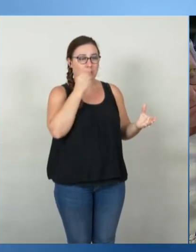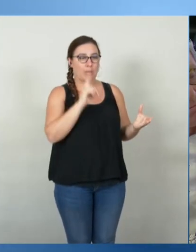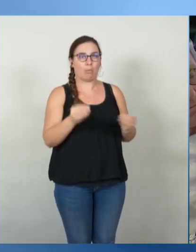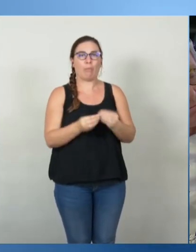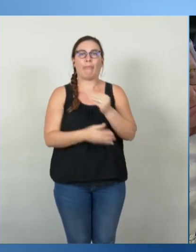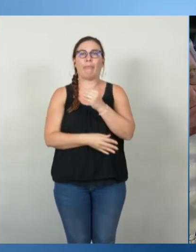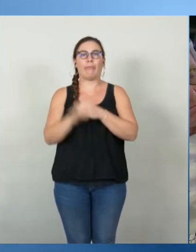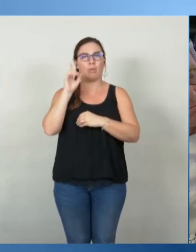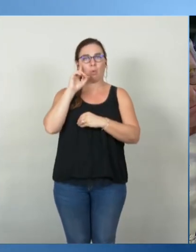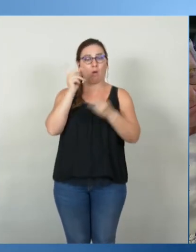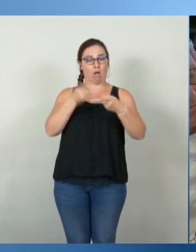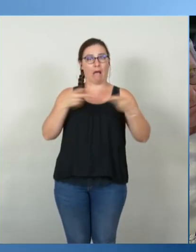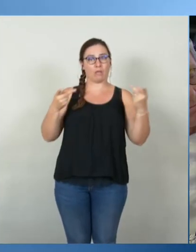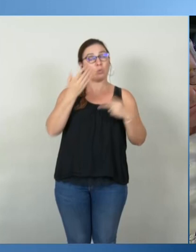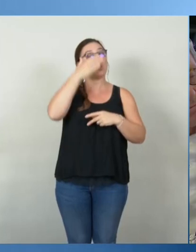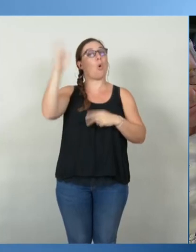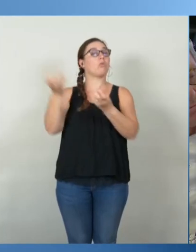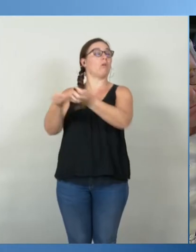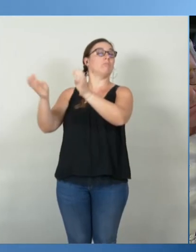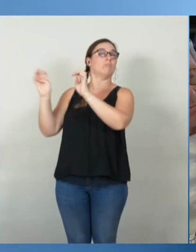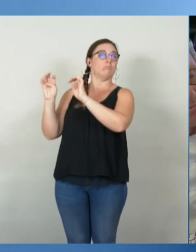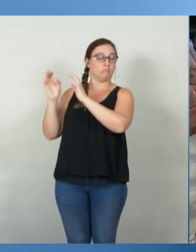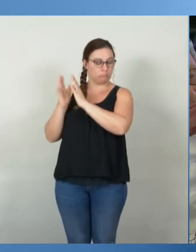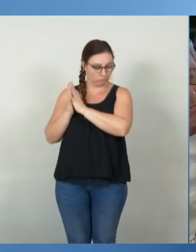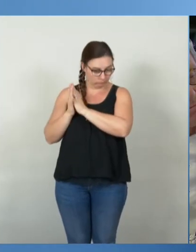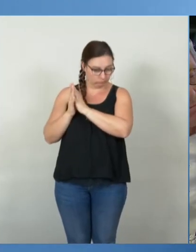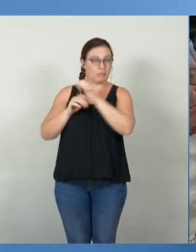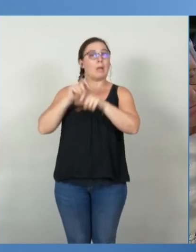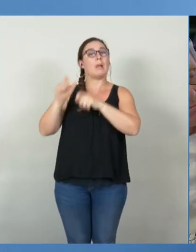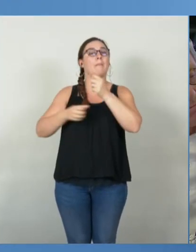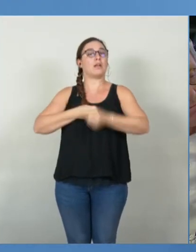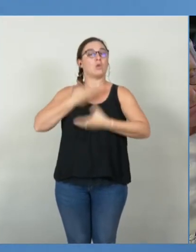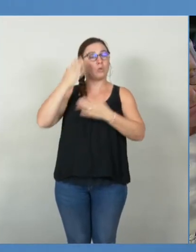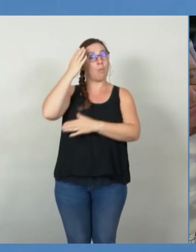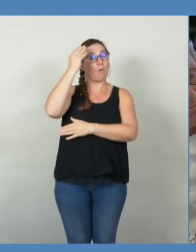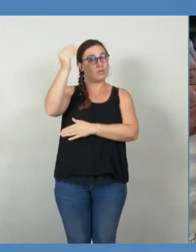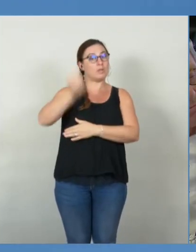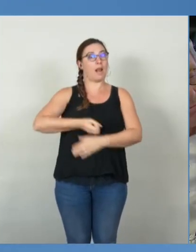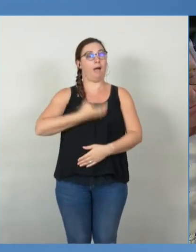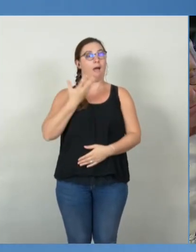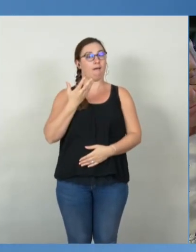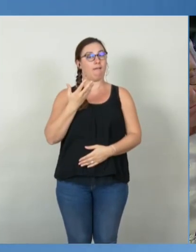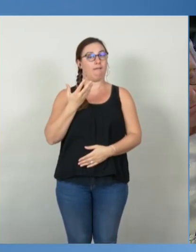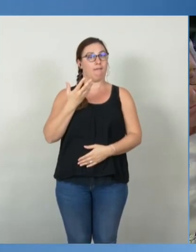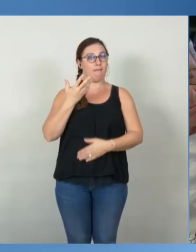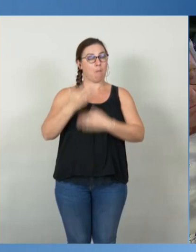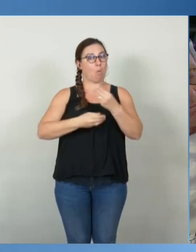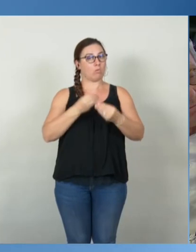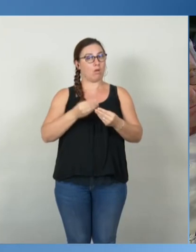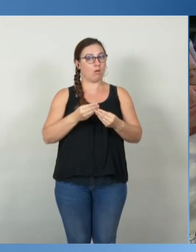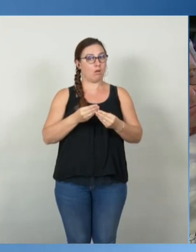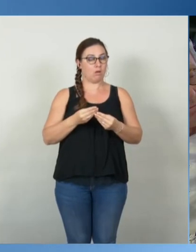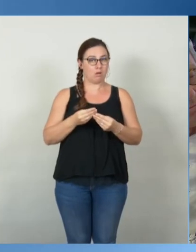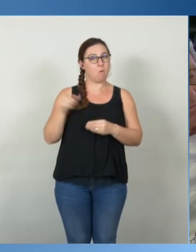qu'on dit récemment dans une autre enceinte que celle-ci certaines personnes professionnelles du milieu artistique qui ont ensuite été